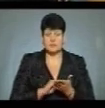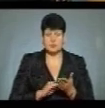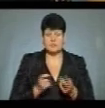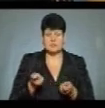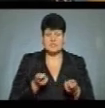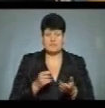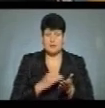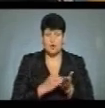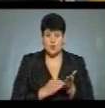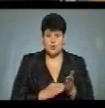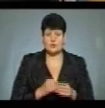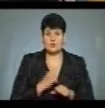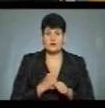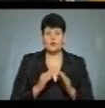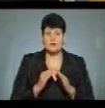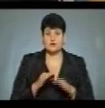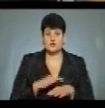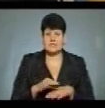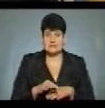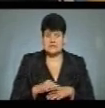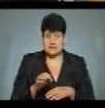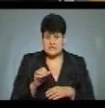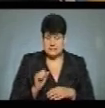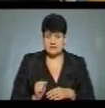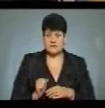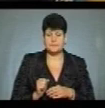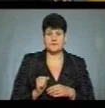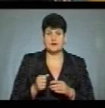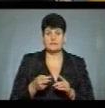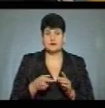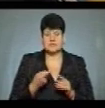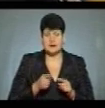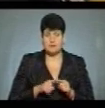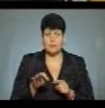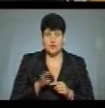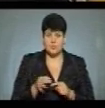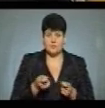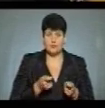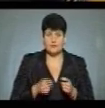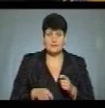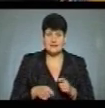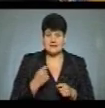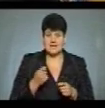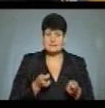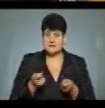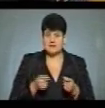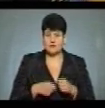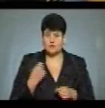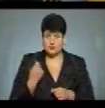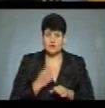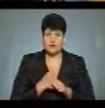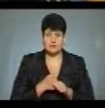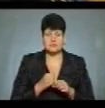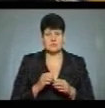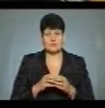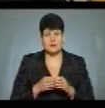протоколи за вчинення домашнього насильства, передбачено статтею 173-2 Кодексу України про адміністративні правопорушення. Здійснюється оцінка